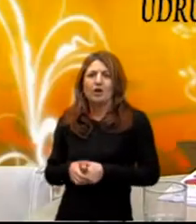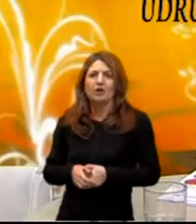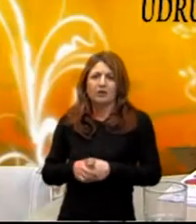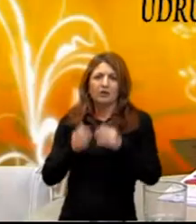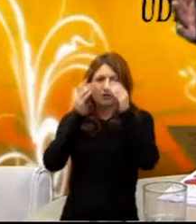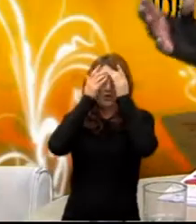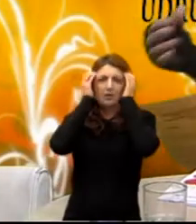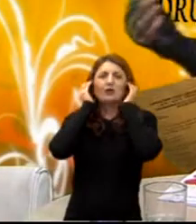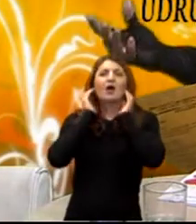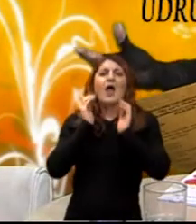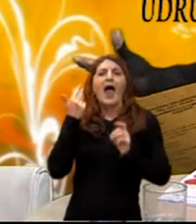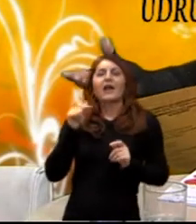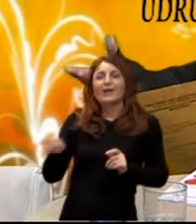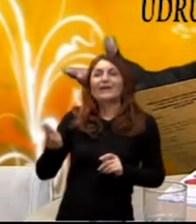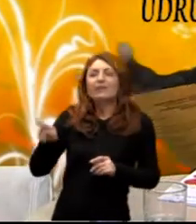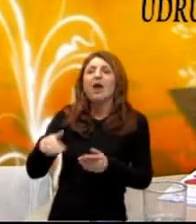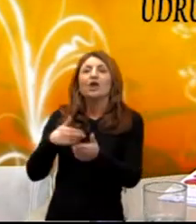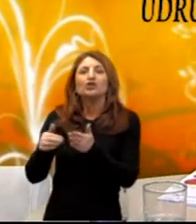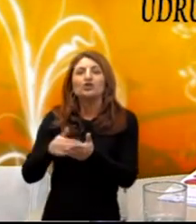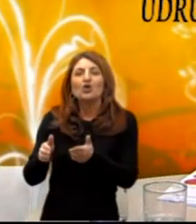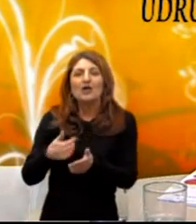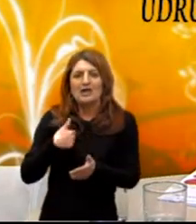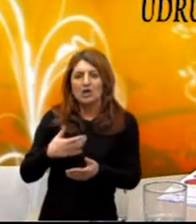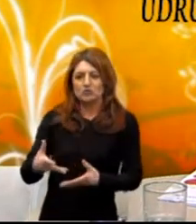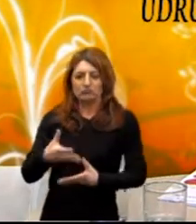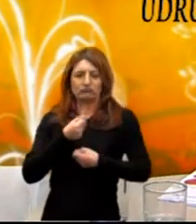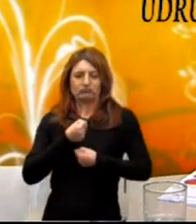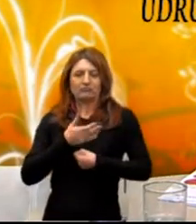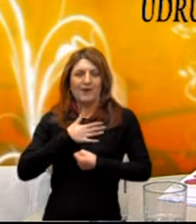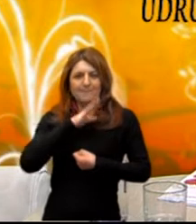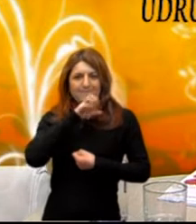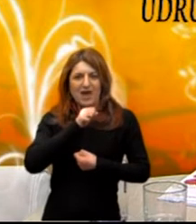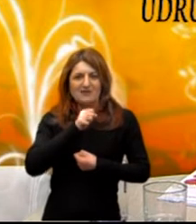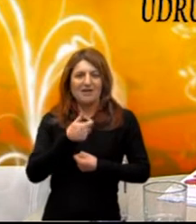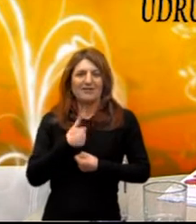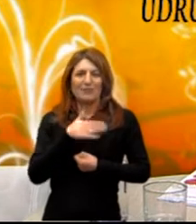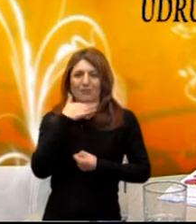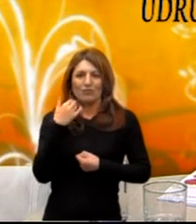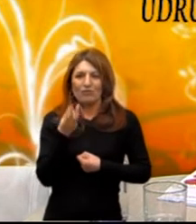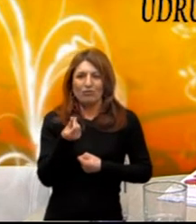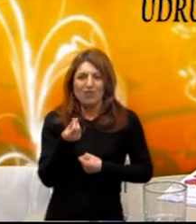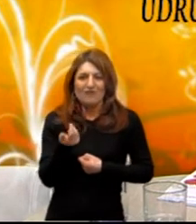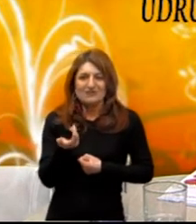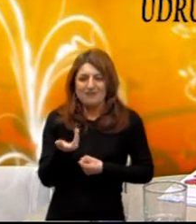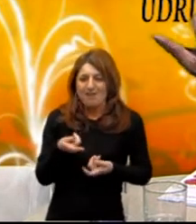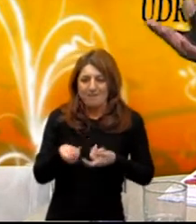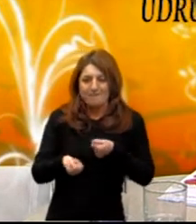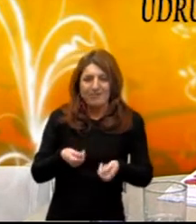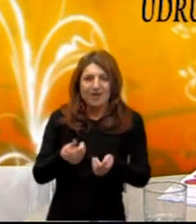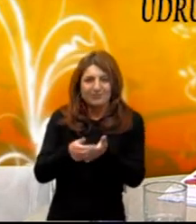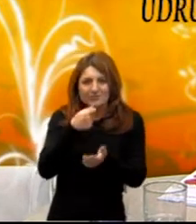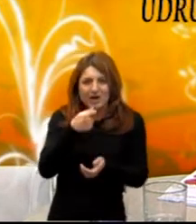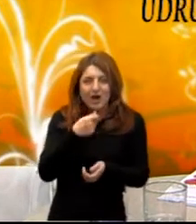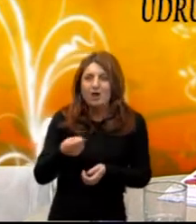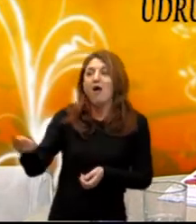reći, ali im je plaćeni su mu troškovi. Recimo, ja uzem psa, ali nemam dovoljno sredstava da sve bedinam oko njega. Vi